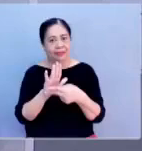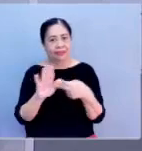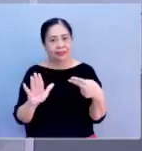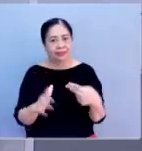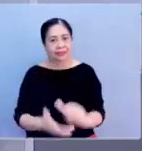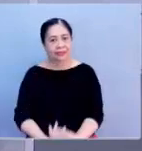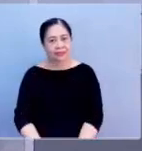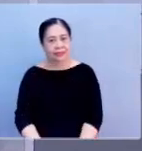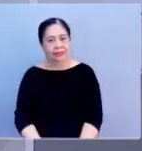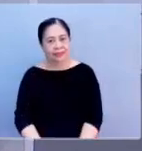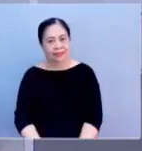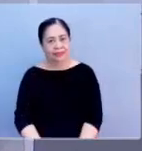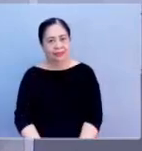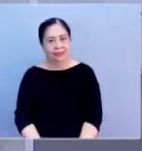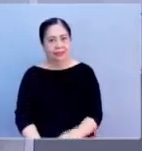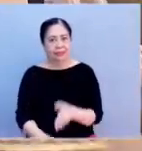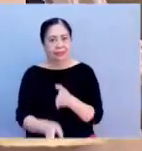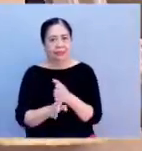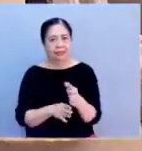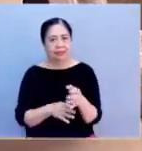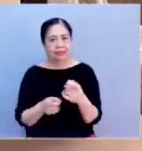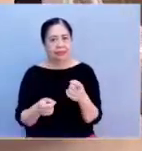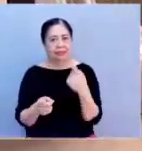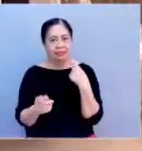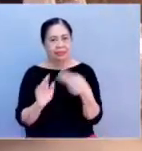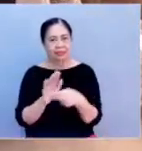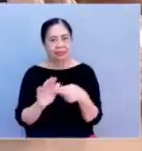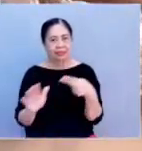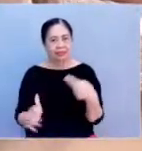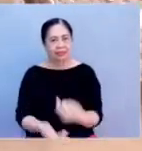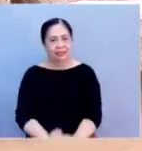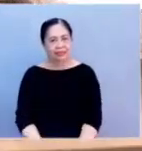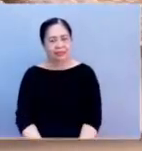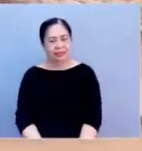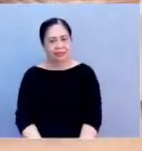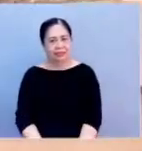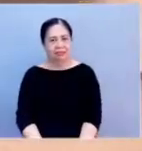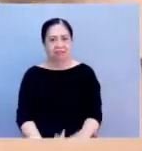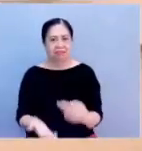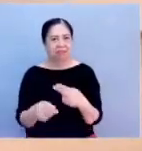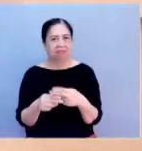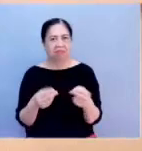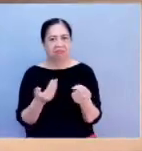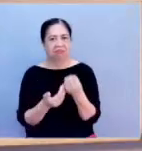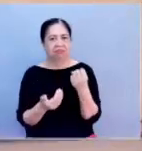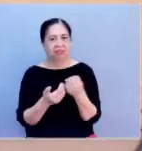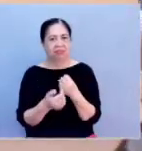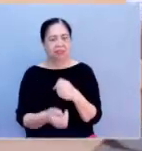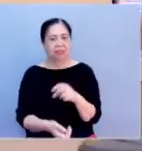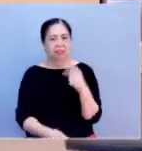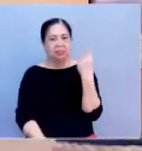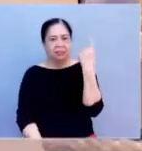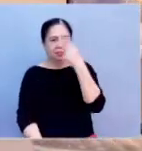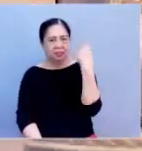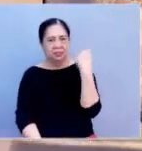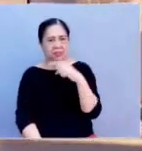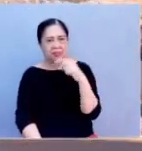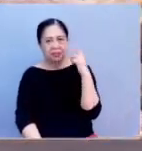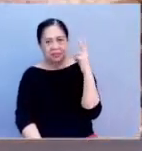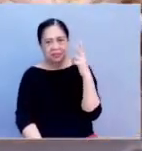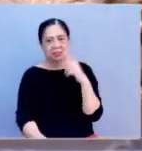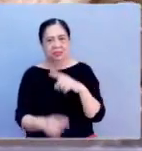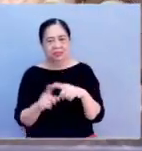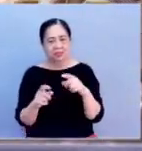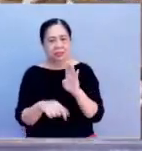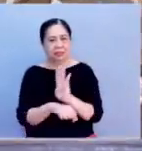Diba? It's straightforward kasi ako medyo maano ako sa branding, diba? Napaka-straightforward niya, ayan ang pangalan niya, diretsong-diretso. At sa bawat negosyo,